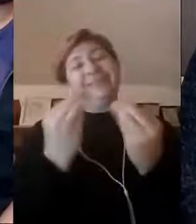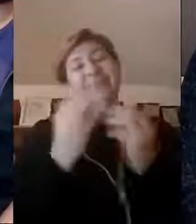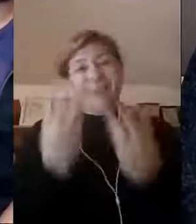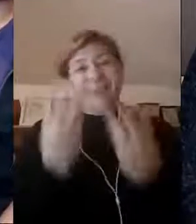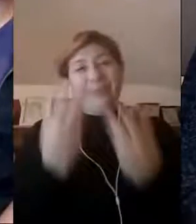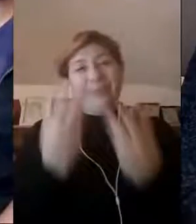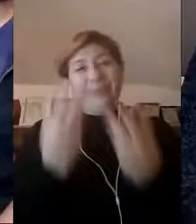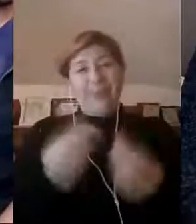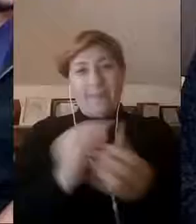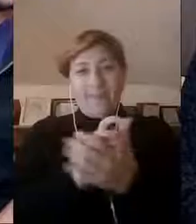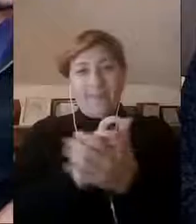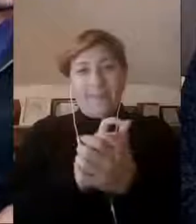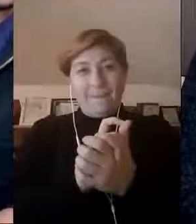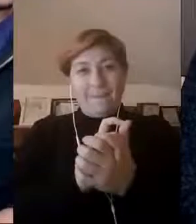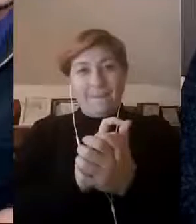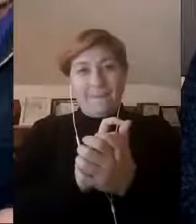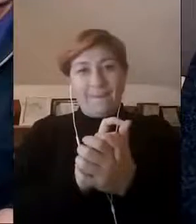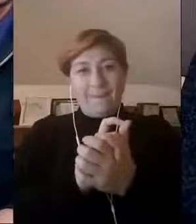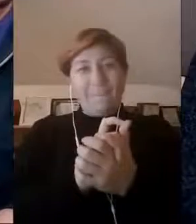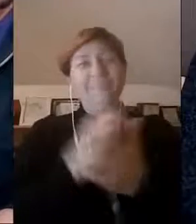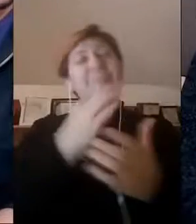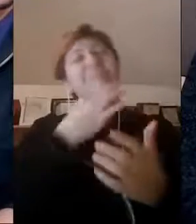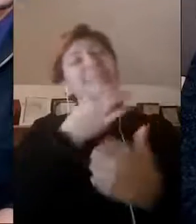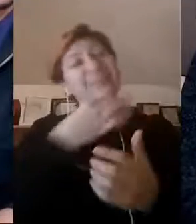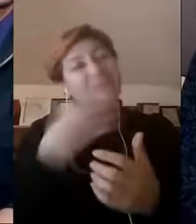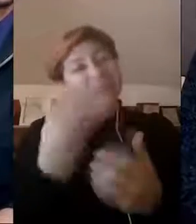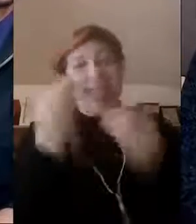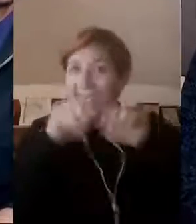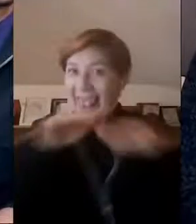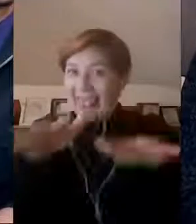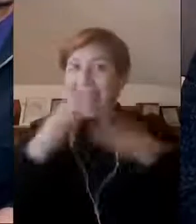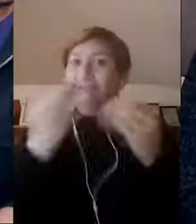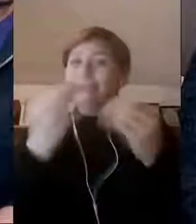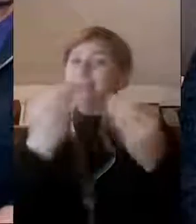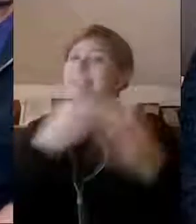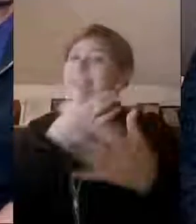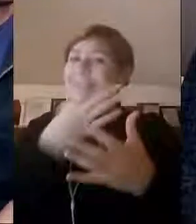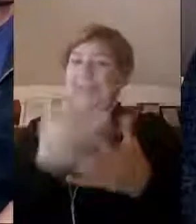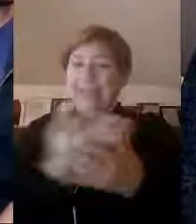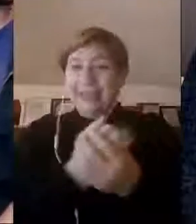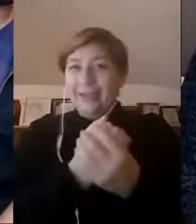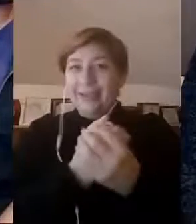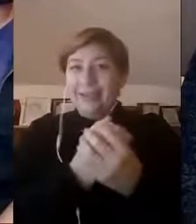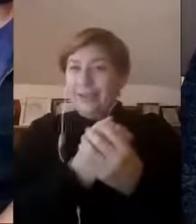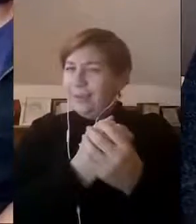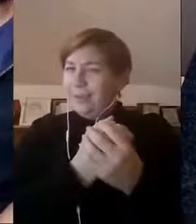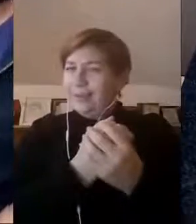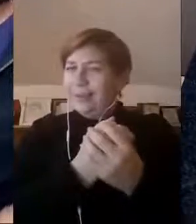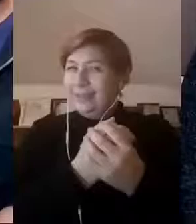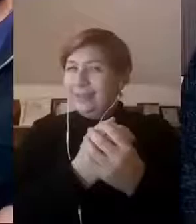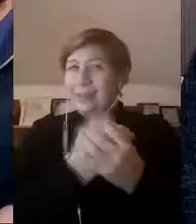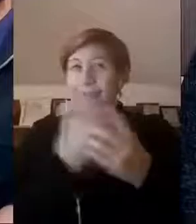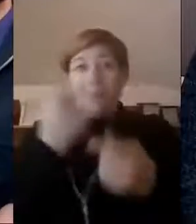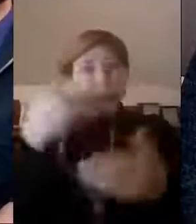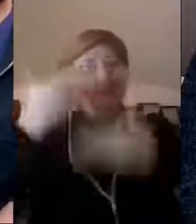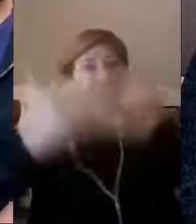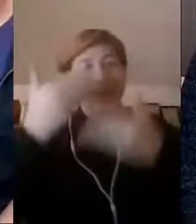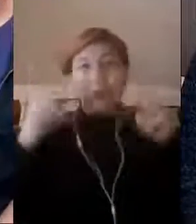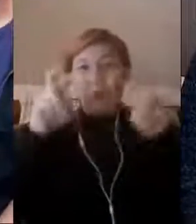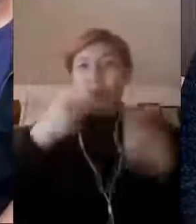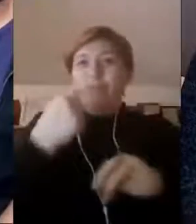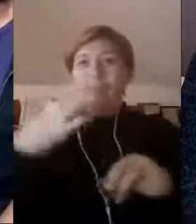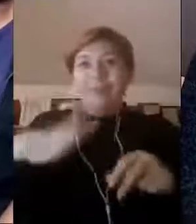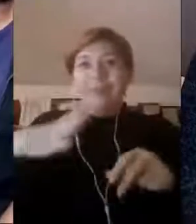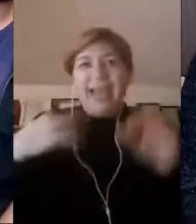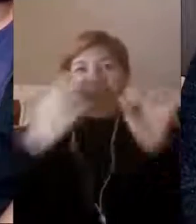yayınlar arkadaşlar. Çok Çok sağ sağ oluruz. olun. Aynı şey, hani az önce bahsetmiş olduğunuz konuya değineceğim ben de. Evet, hassas olduğum bir